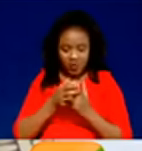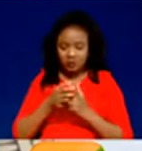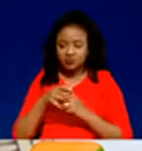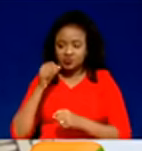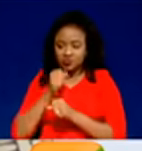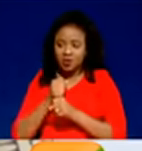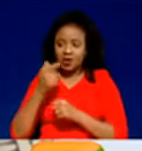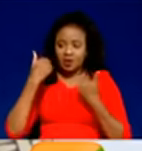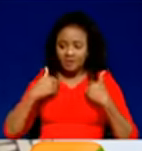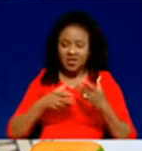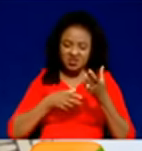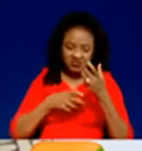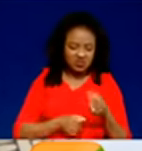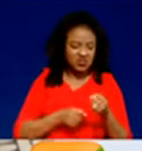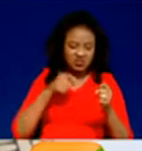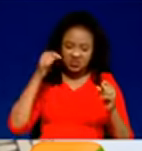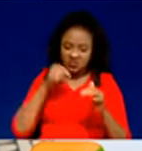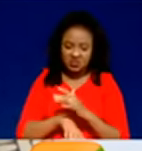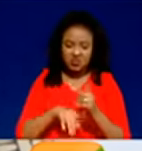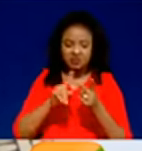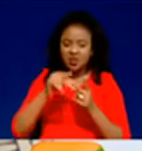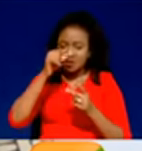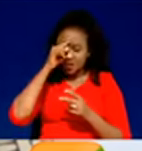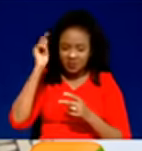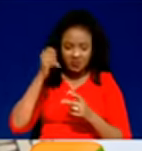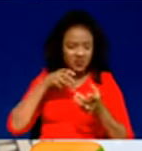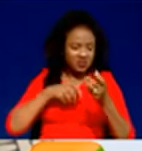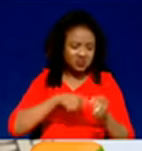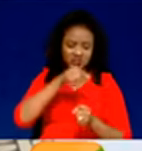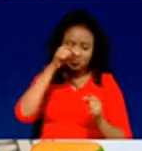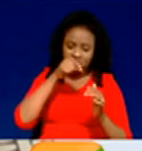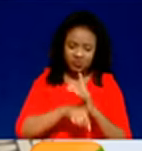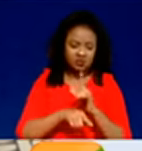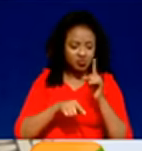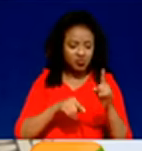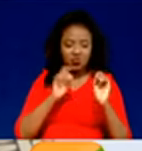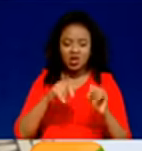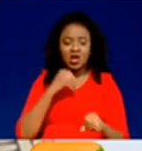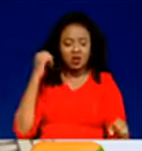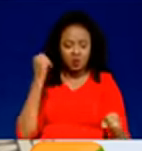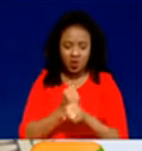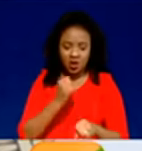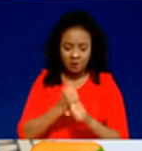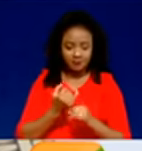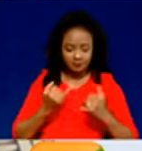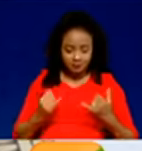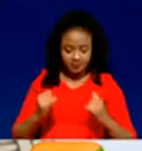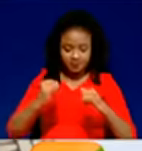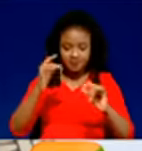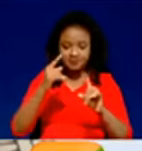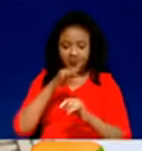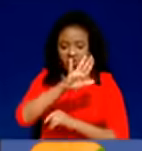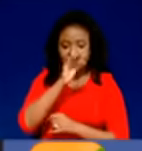my confidence. You have the confidence of the government of Kenya to discharge your responsibilities in your